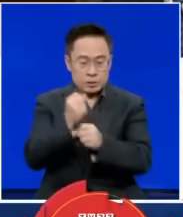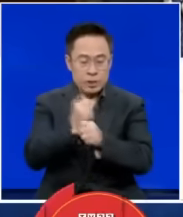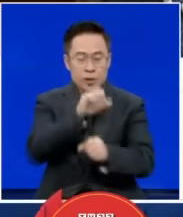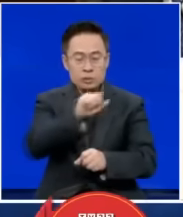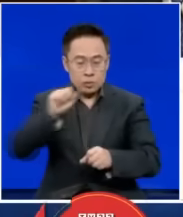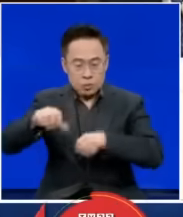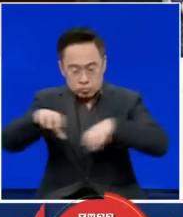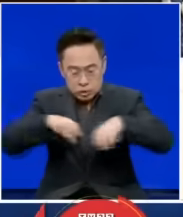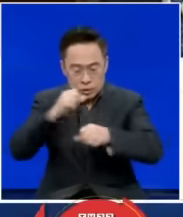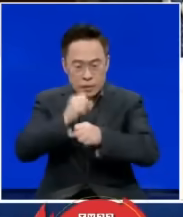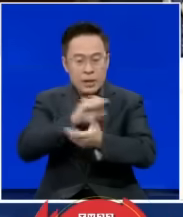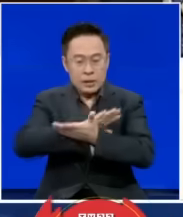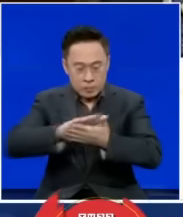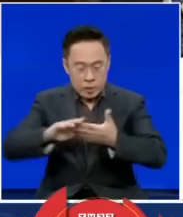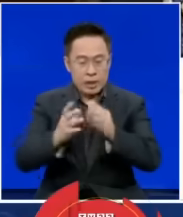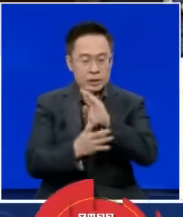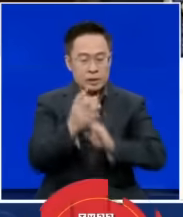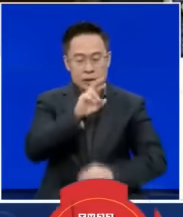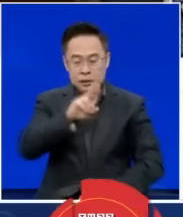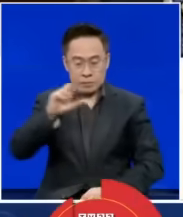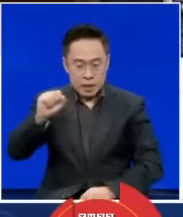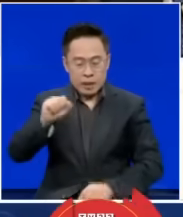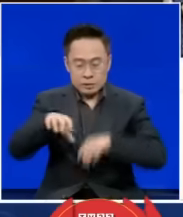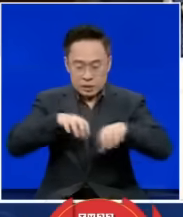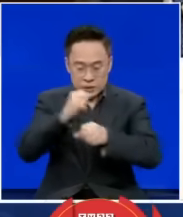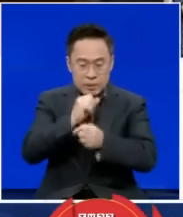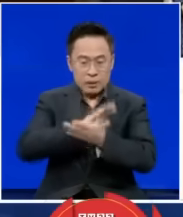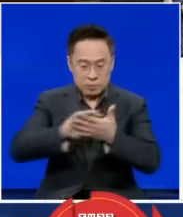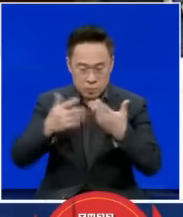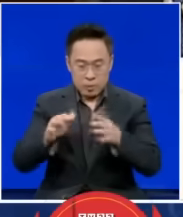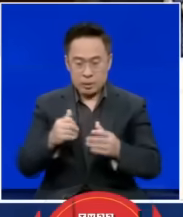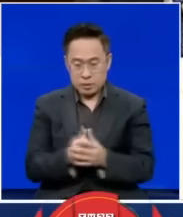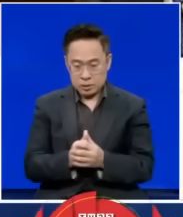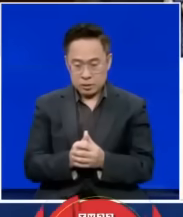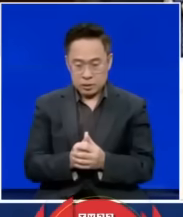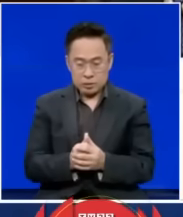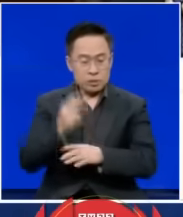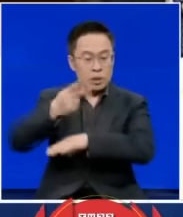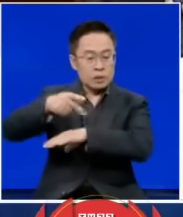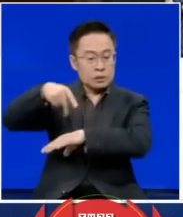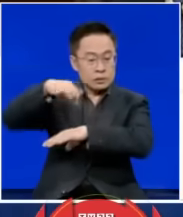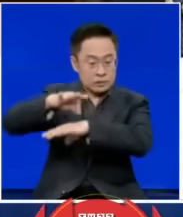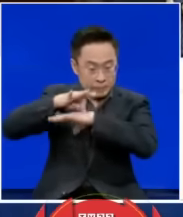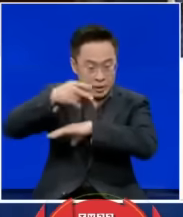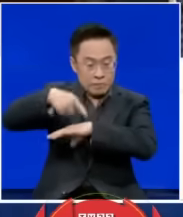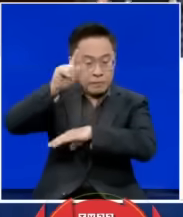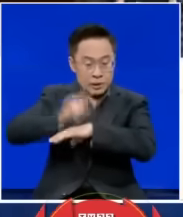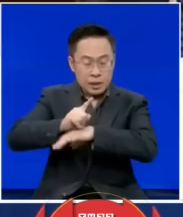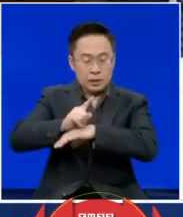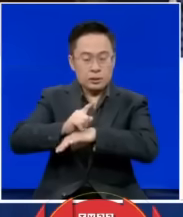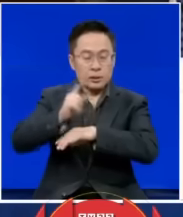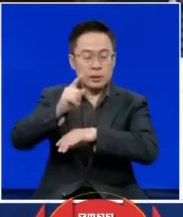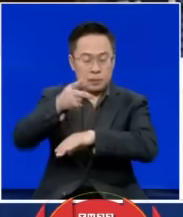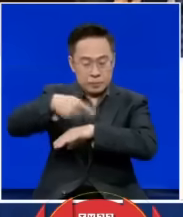ทุกคนให้ปฏิบัติหน้าที่และพร้อมที่จะเข้ามาร่วมกันทำงานแต่เรื่องที่จะไปเกี่ยวข้องกับประธานสภาไม่ใช่หน้าที่ของผู้แทนราษฎร